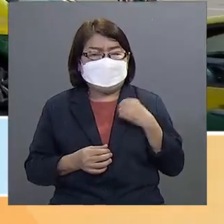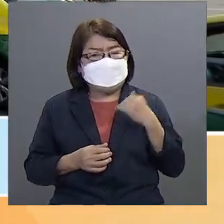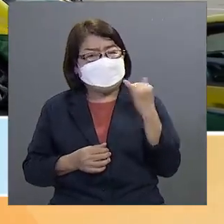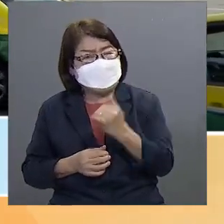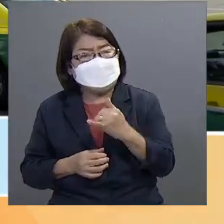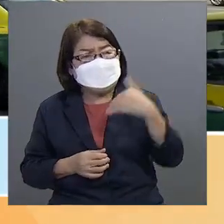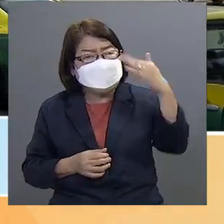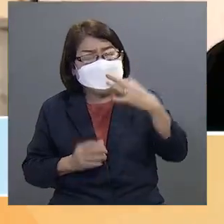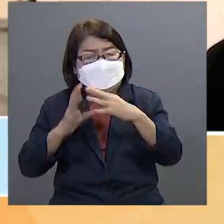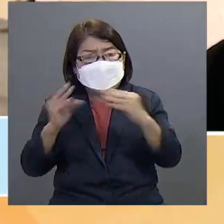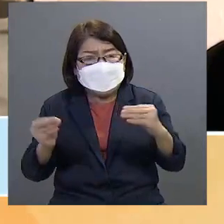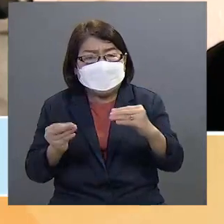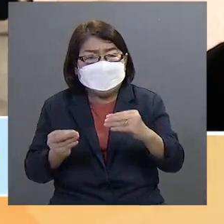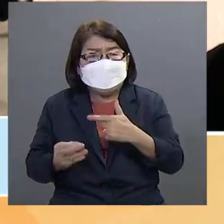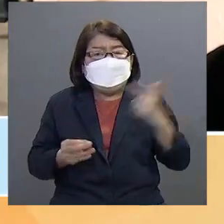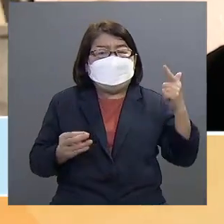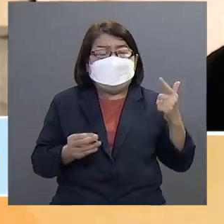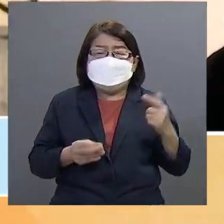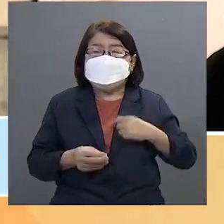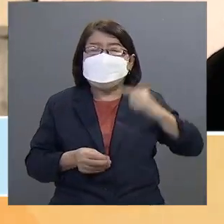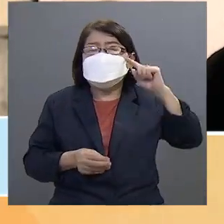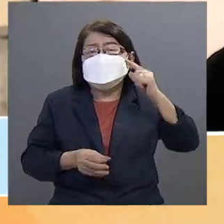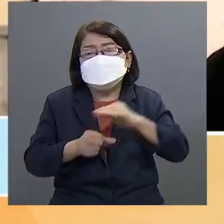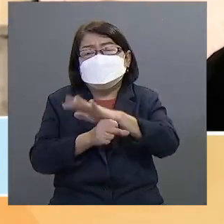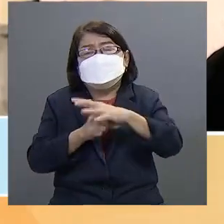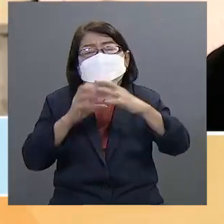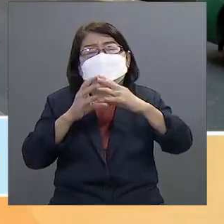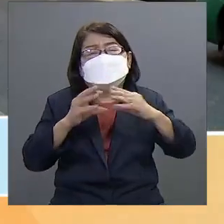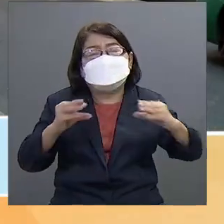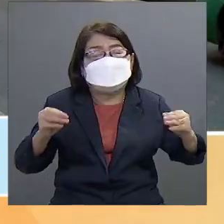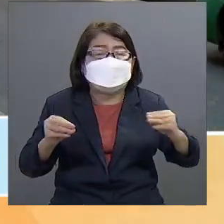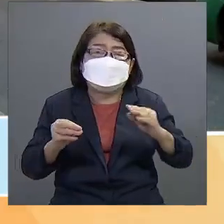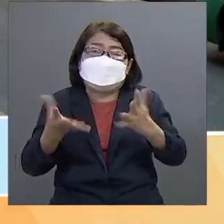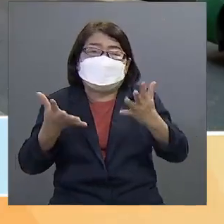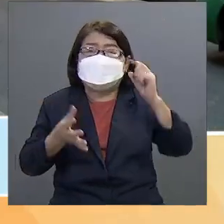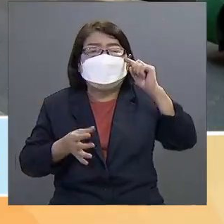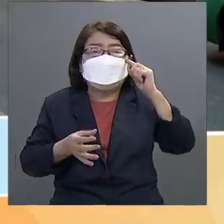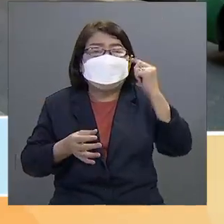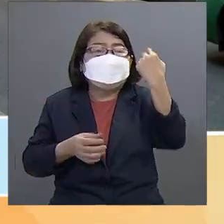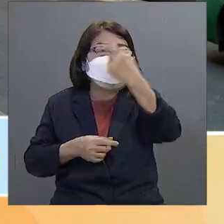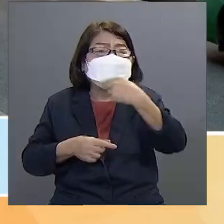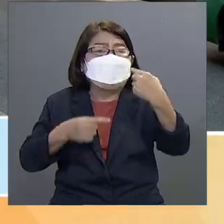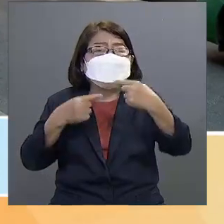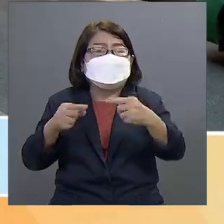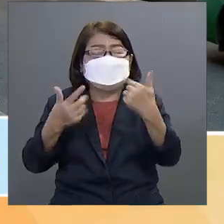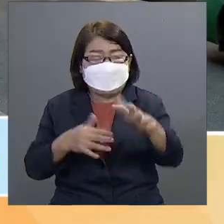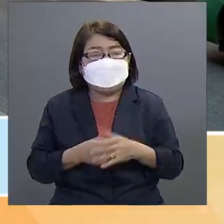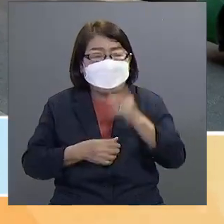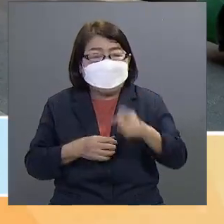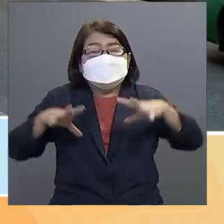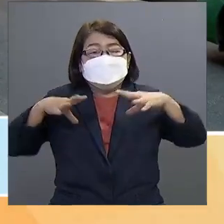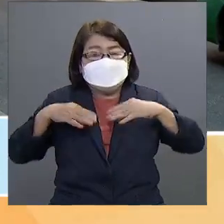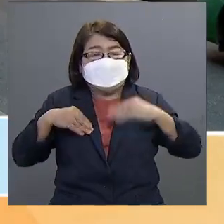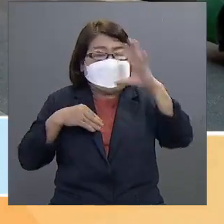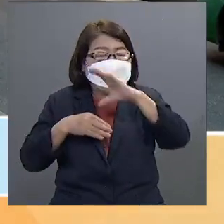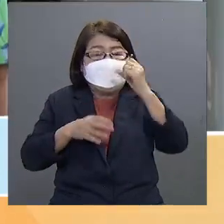โควิดมันจะจบเมื่อไหร่เนี่ยไม่ใครบอกได้นะครับเพราะฉะนั้นวันนี้ยอมรับนะครับว่าปัญหาแรงงานเราขาดแคลนนะครับถึงถ้า